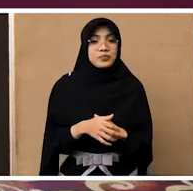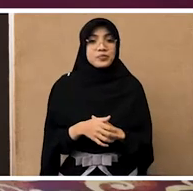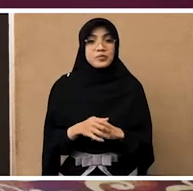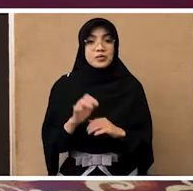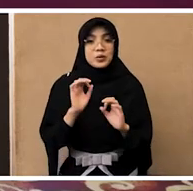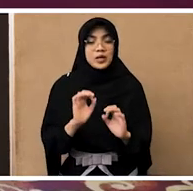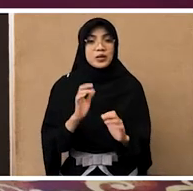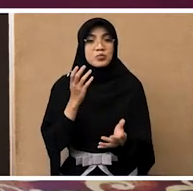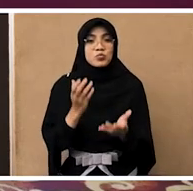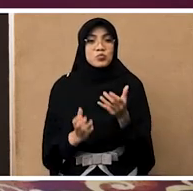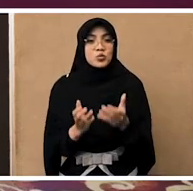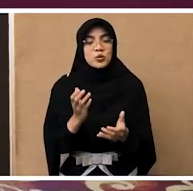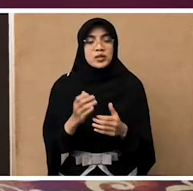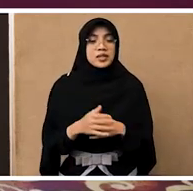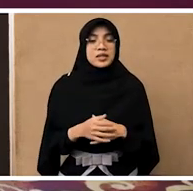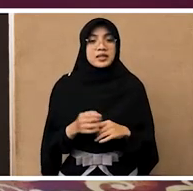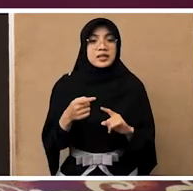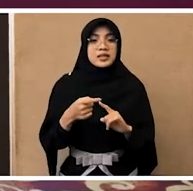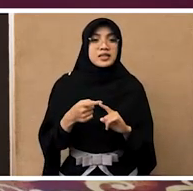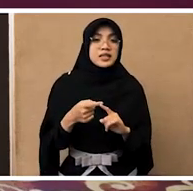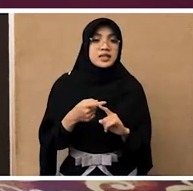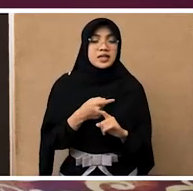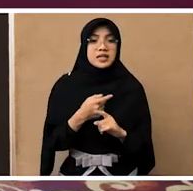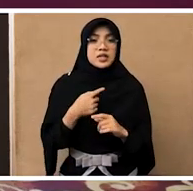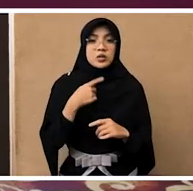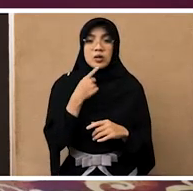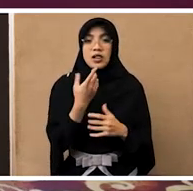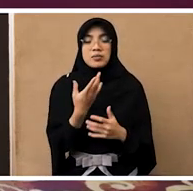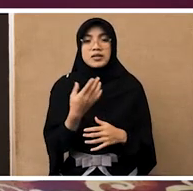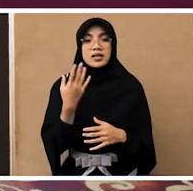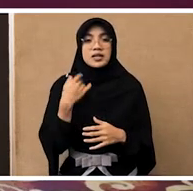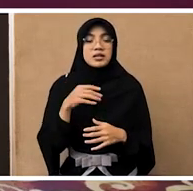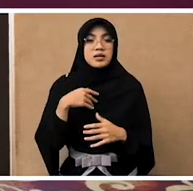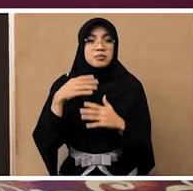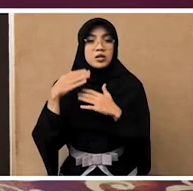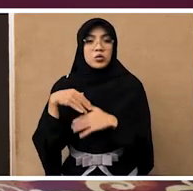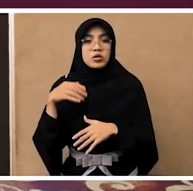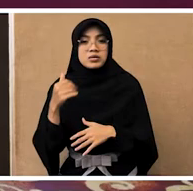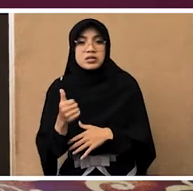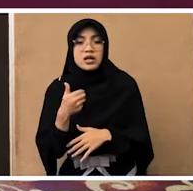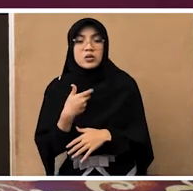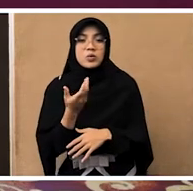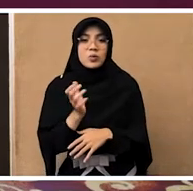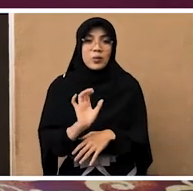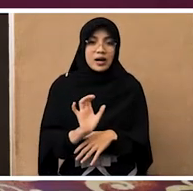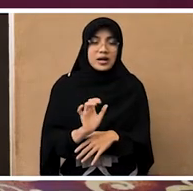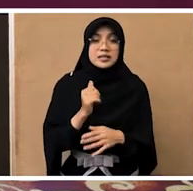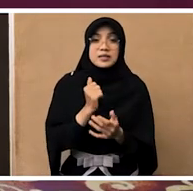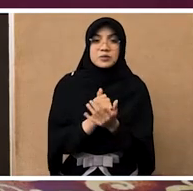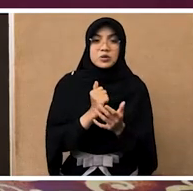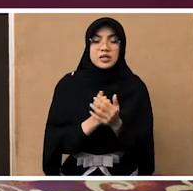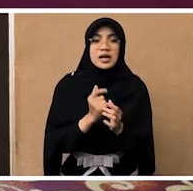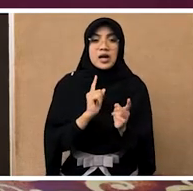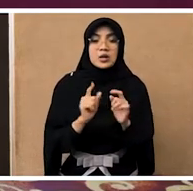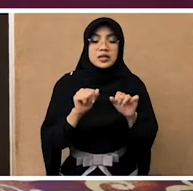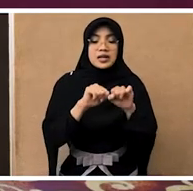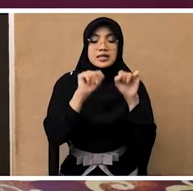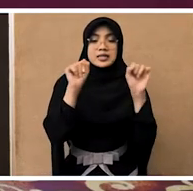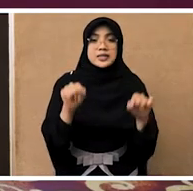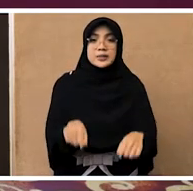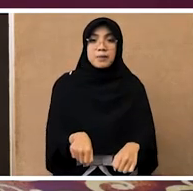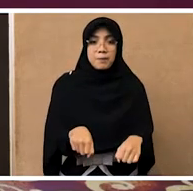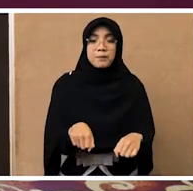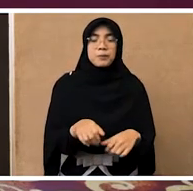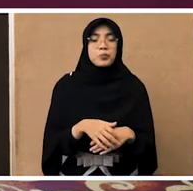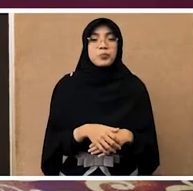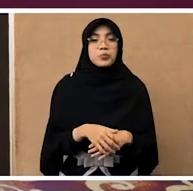ya mungkin dari apa terkait tadi ya bisa bertanggung jawab atau tidak bisa bertanggung jawab ya sebenarnya secara sistem